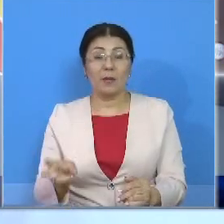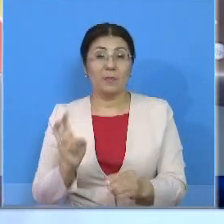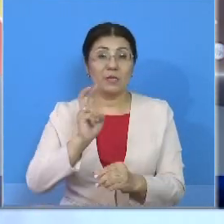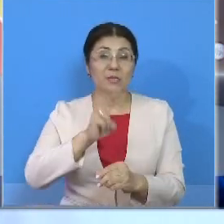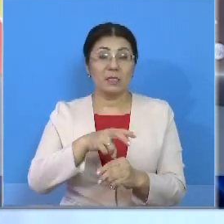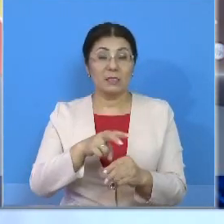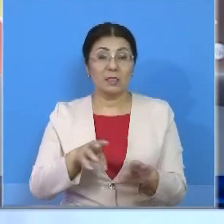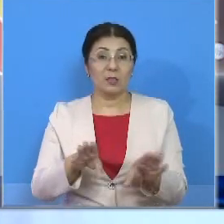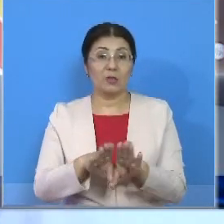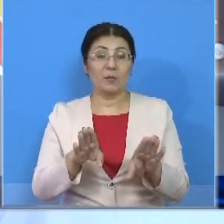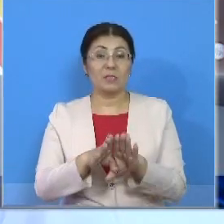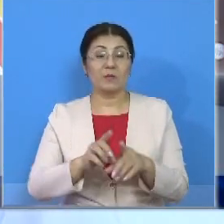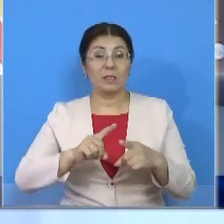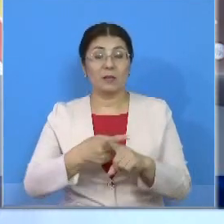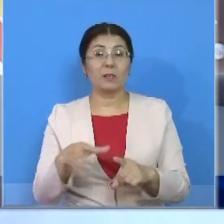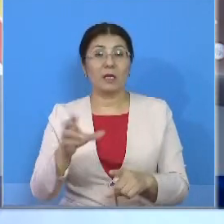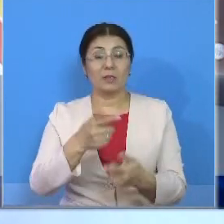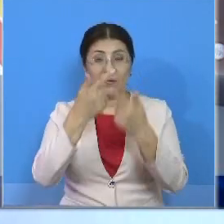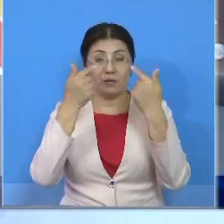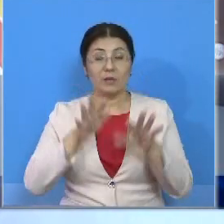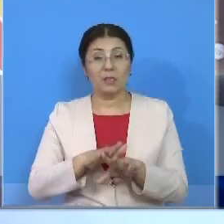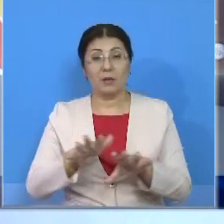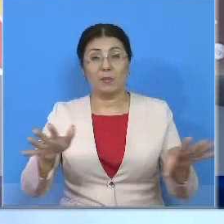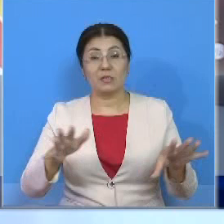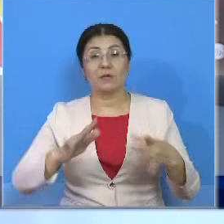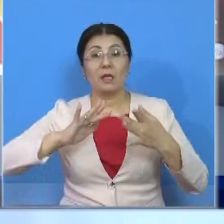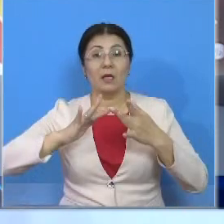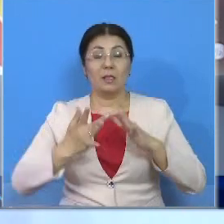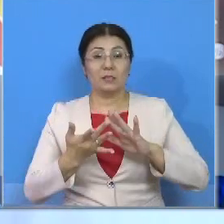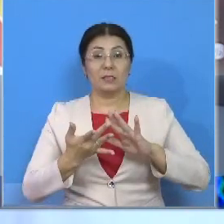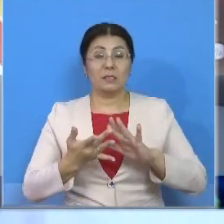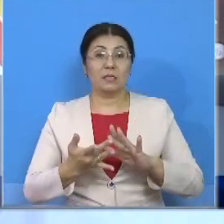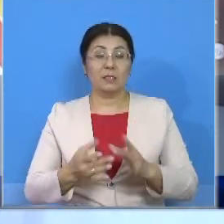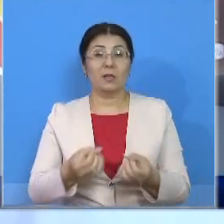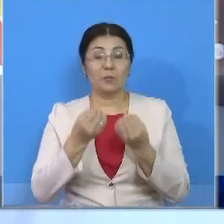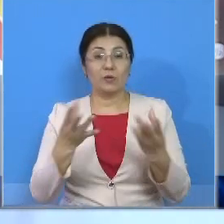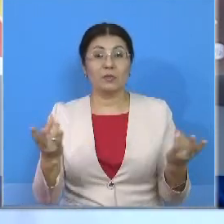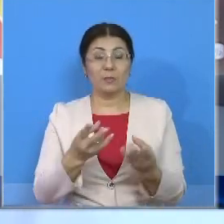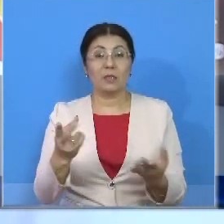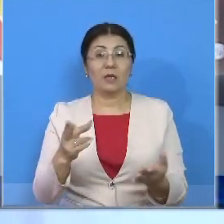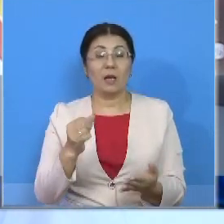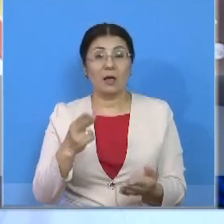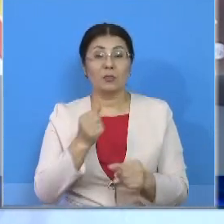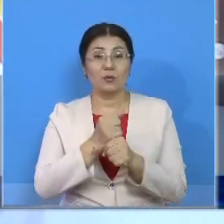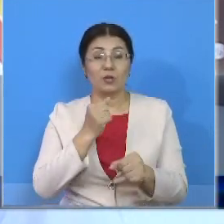случайно. Век технологий, когда вся информация распространяется посредством социальных сетей, им просто необходимо знать, как нужно